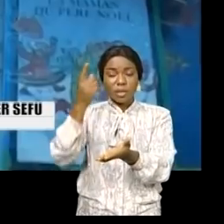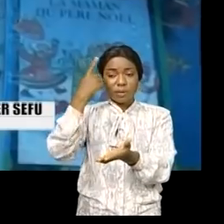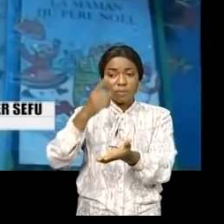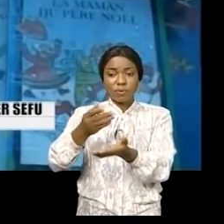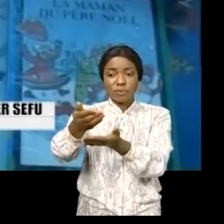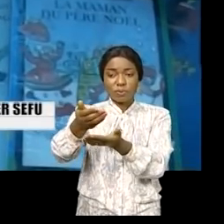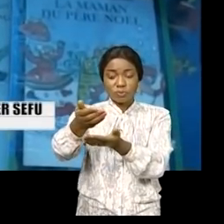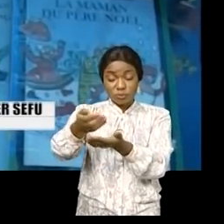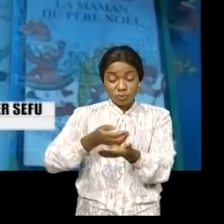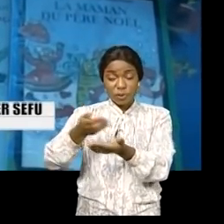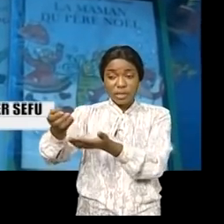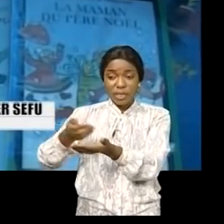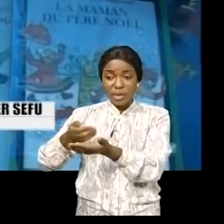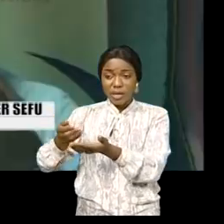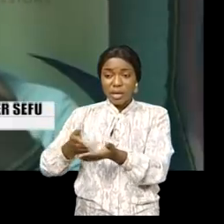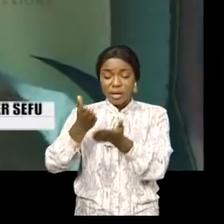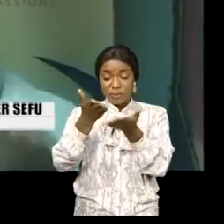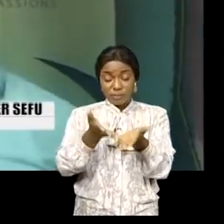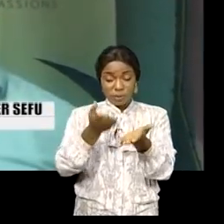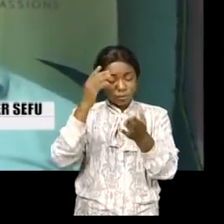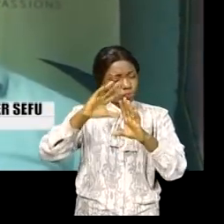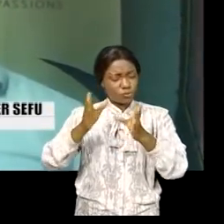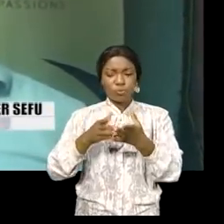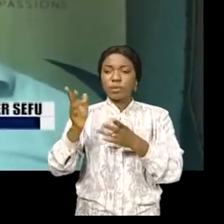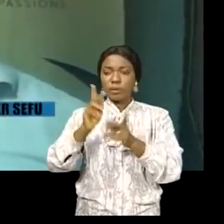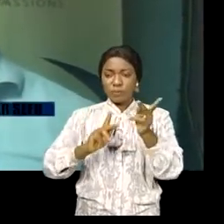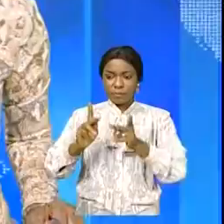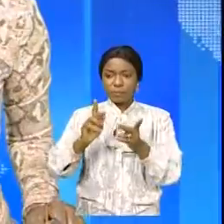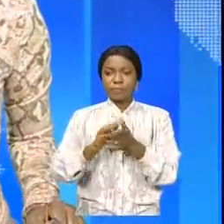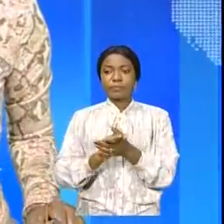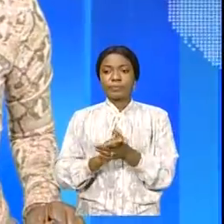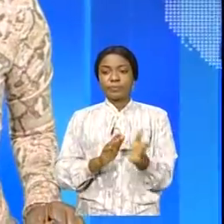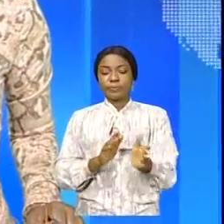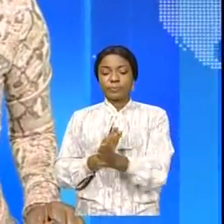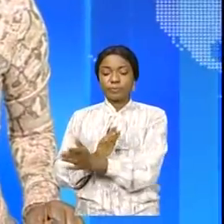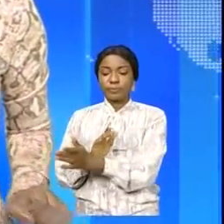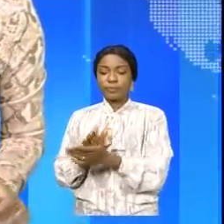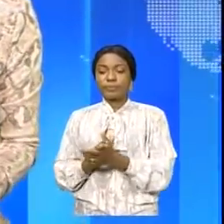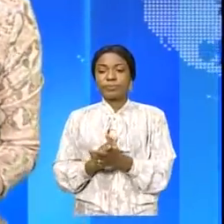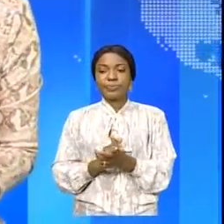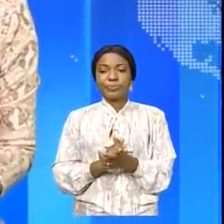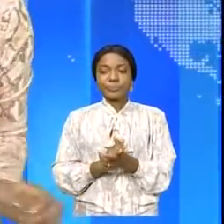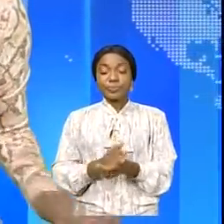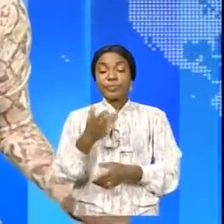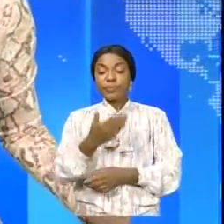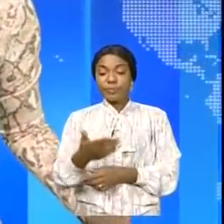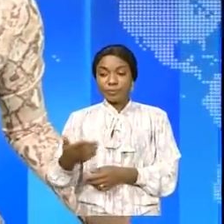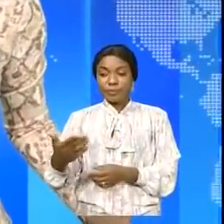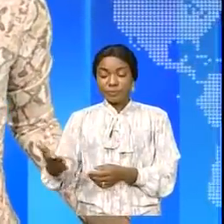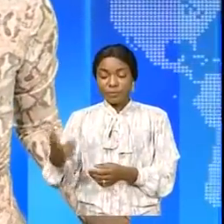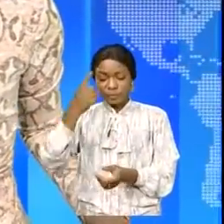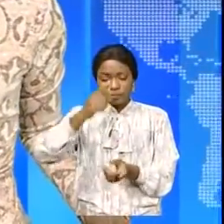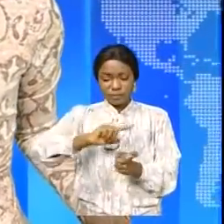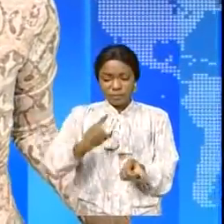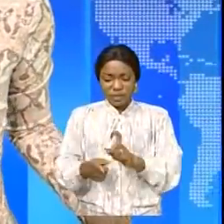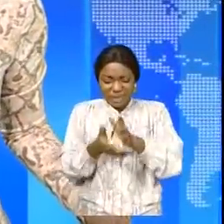des ouvrages et les mettre ainsi à la disposition du public. Des manuels scolaires pour améliorer la